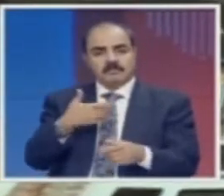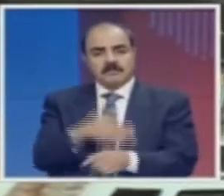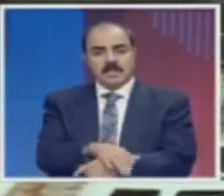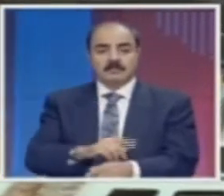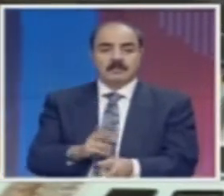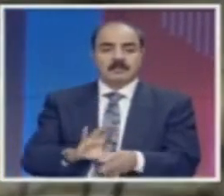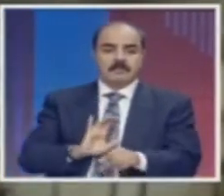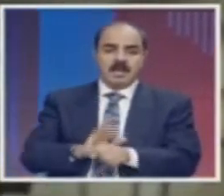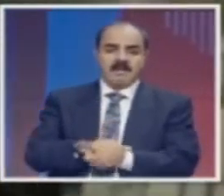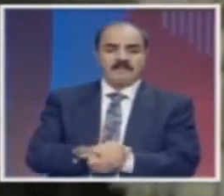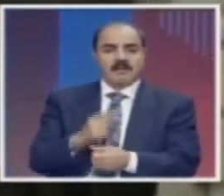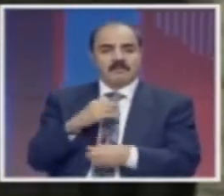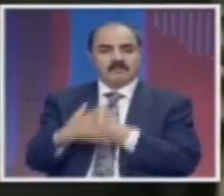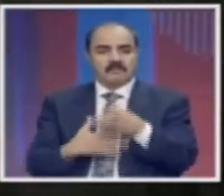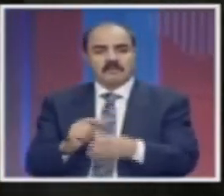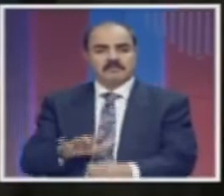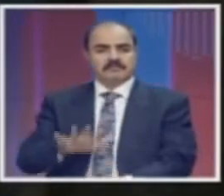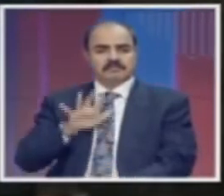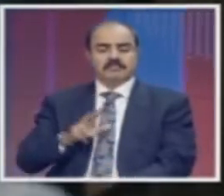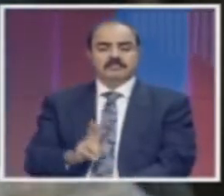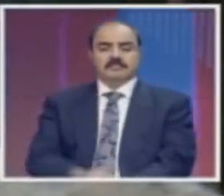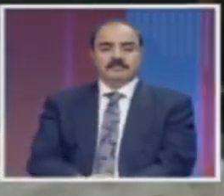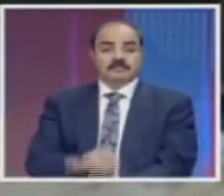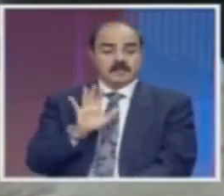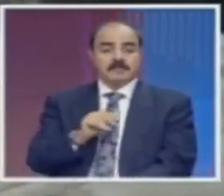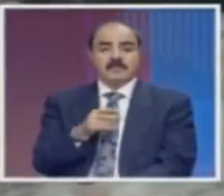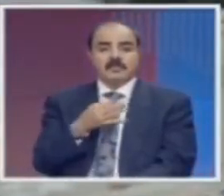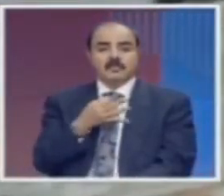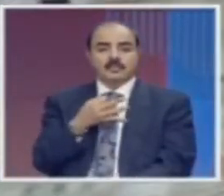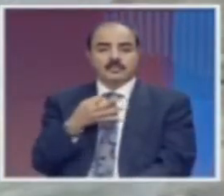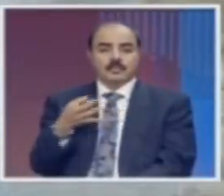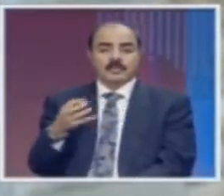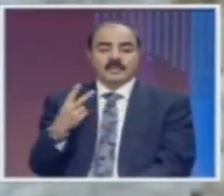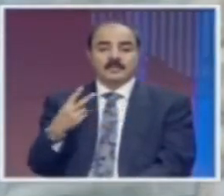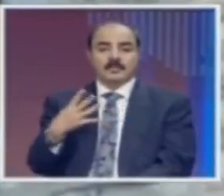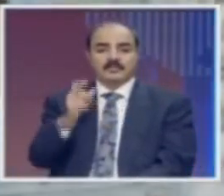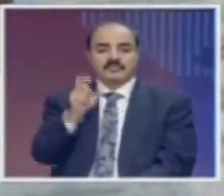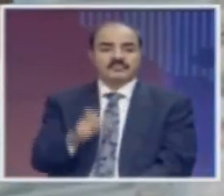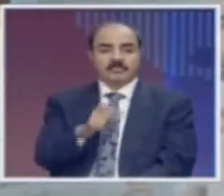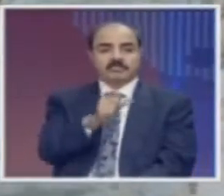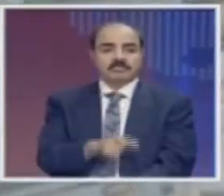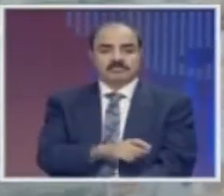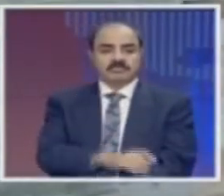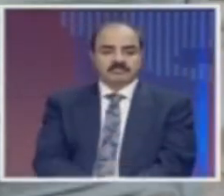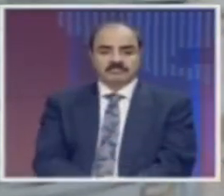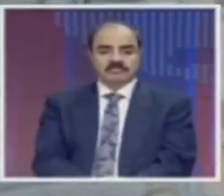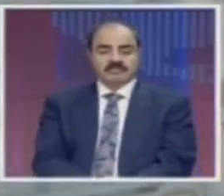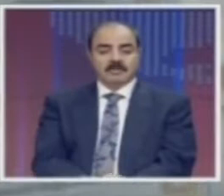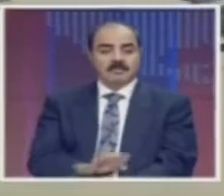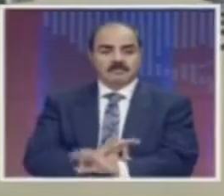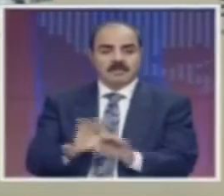وسرقة بالإكراه وحريق عمد وانتحال صفة، وضبط مرتكبوها بإجمالي 342